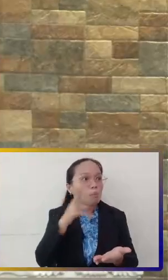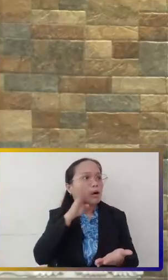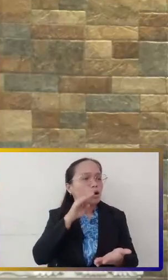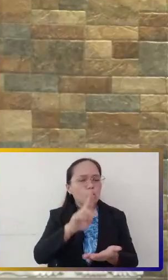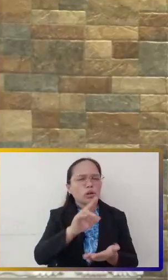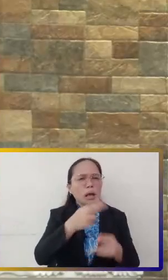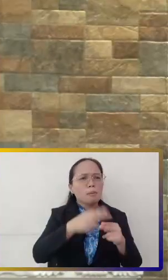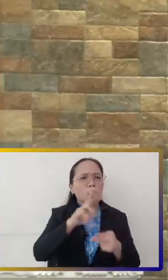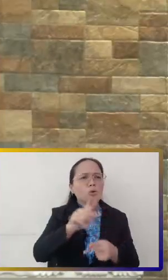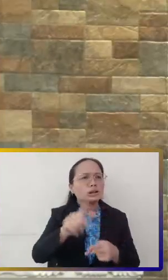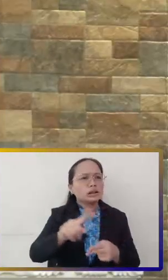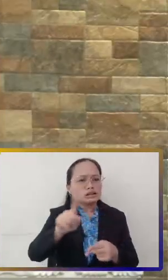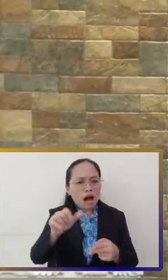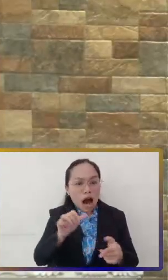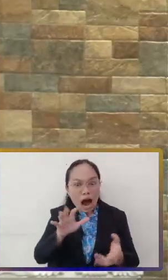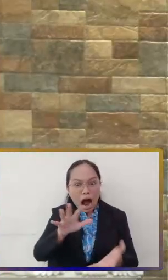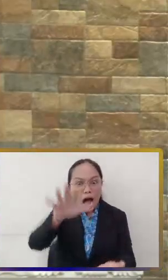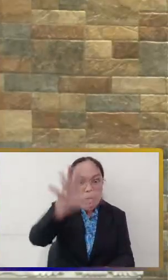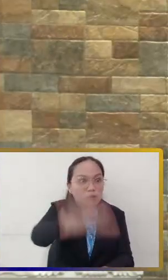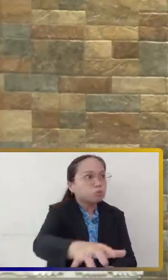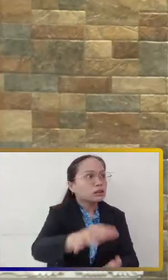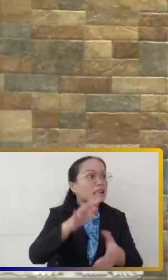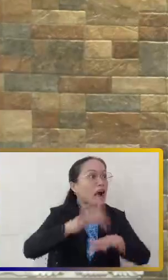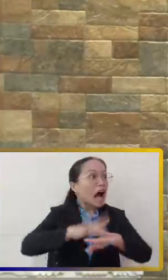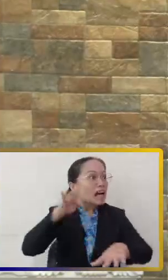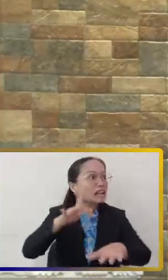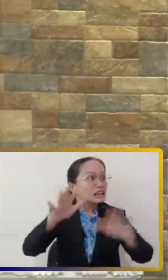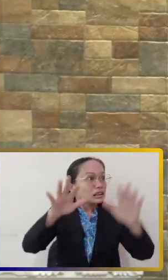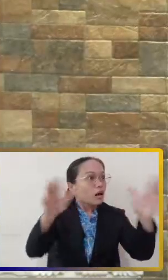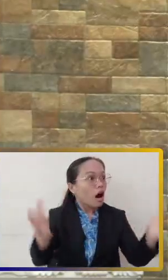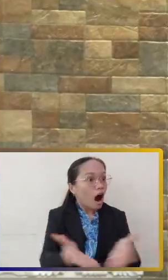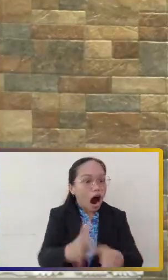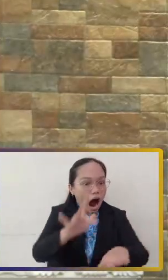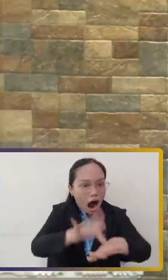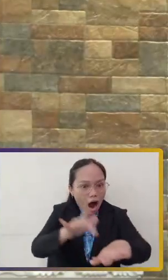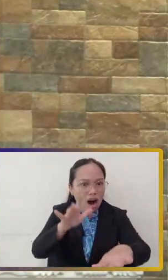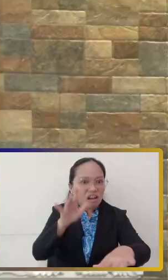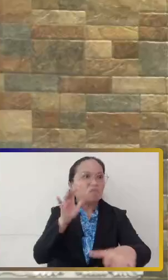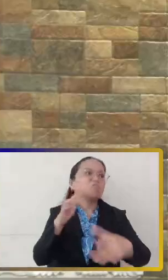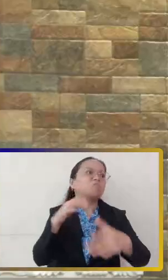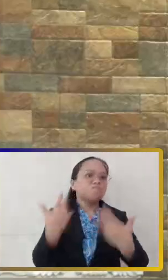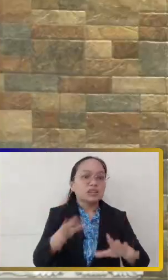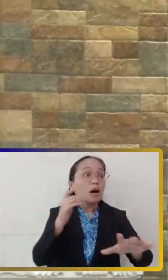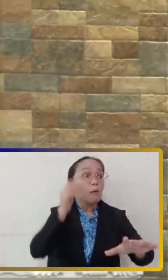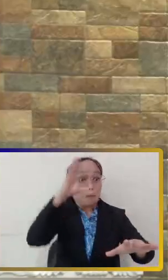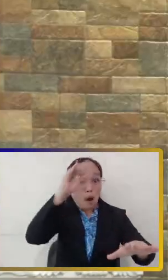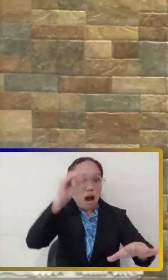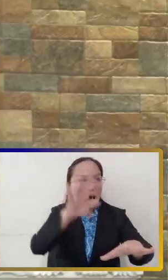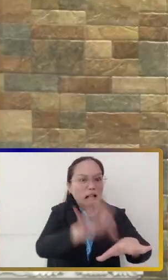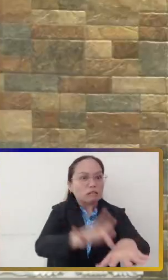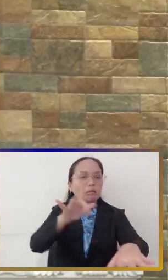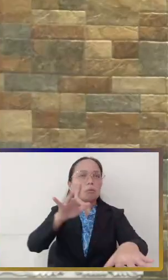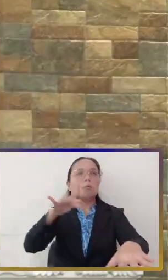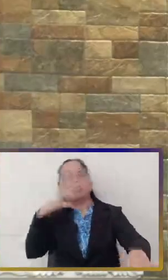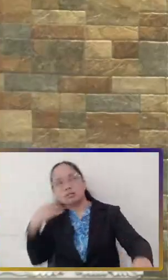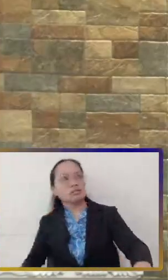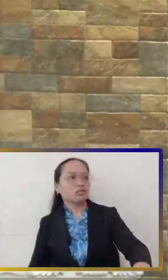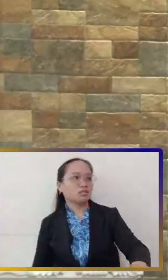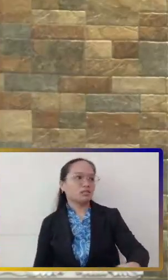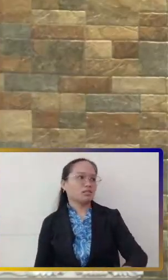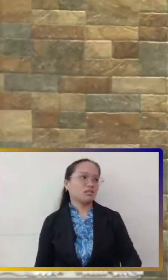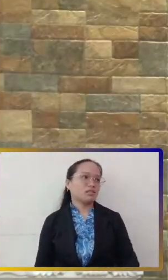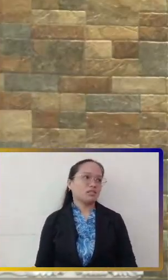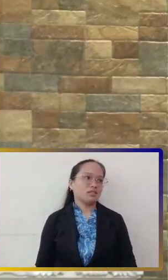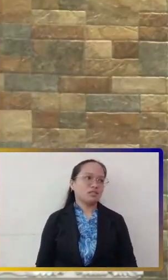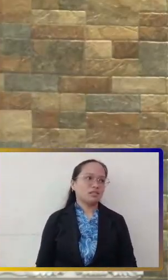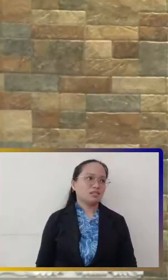Okay? Hinawakan. At right there, namatay po si Uza. Okay? So you understand, why is